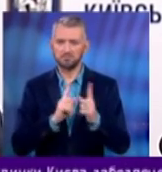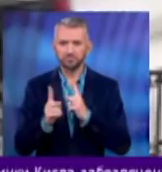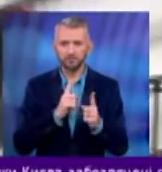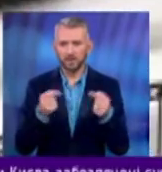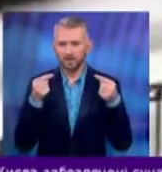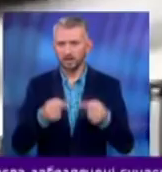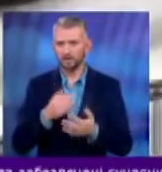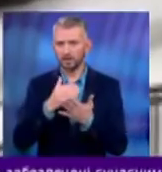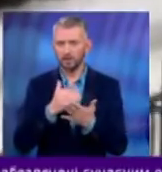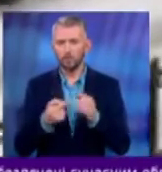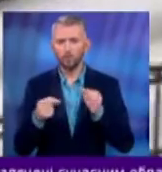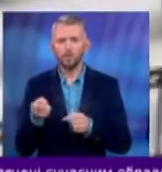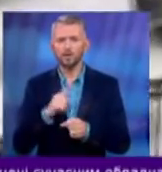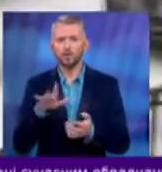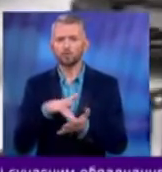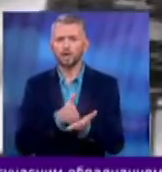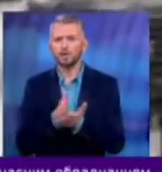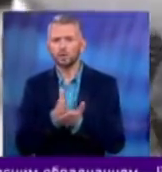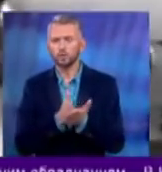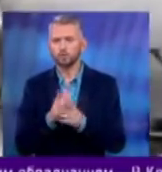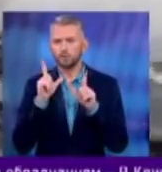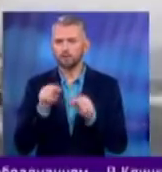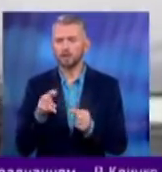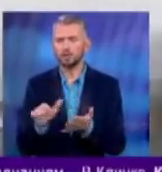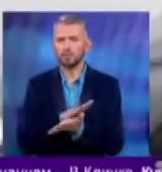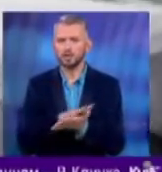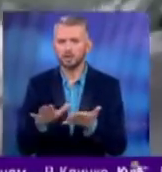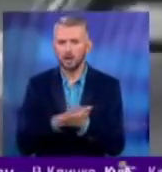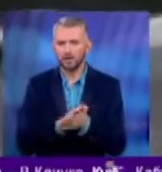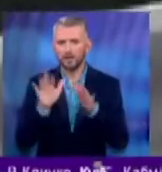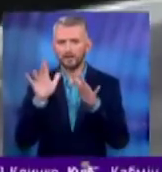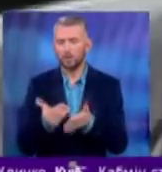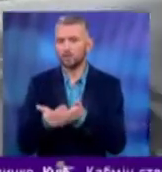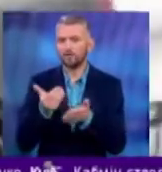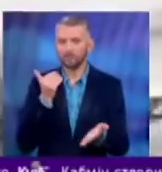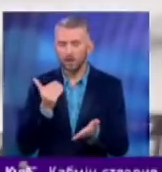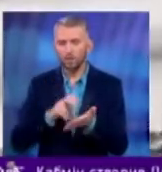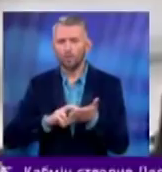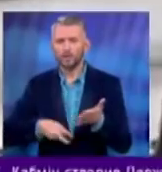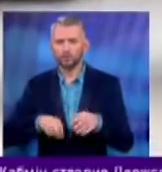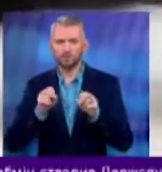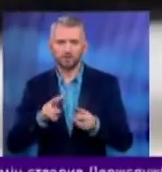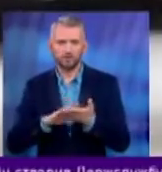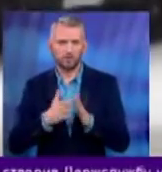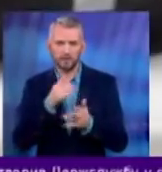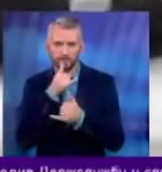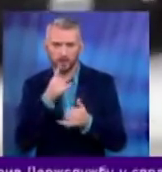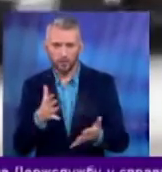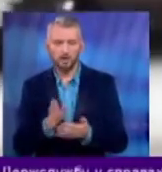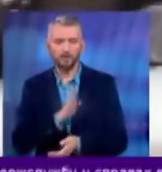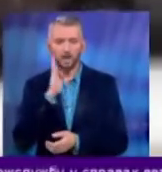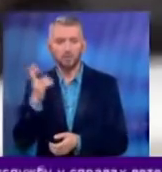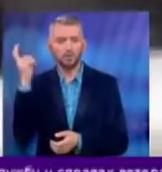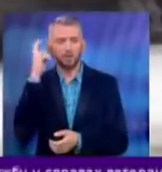графику. Попри те, що комунальні служби вийшли на прибирання снігу завчасно, уникнути надзвичайних ситуацій не вдалося. Вранці